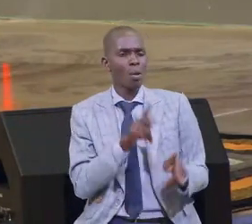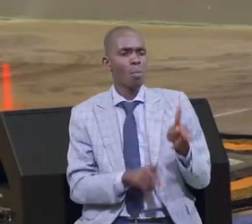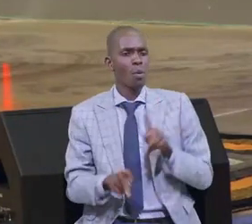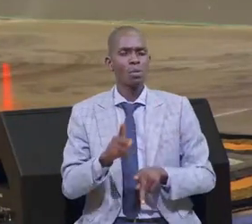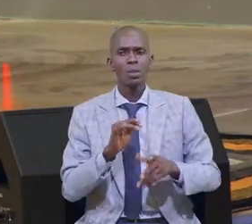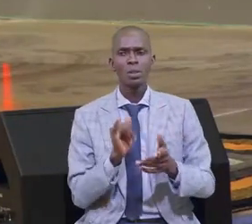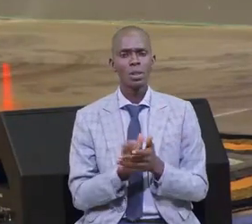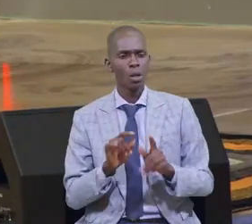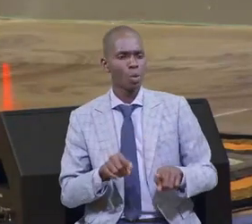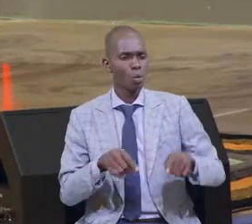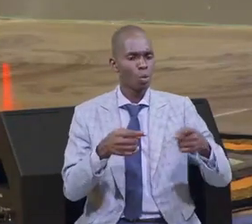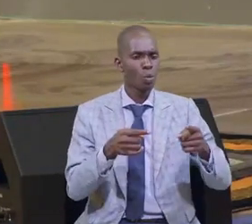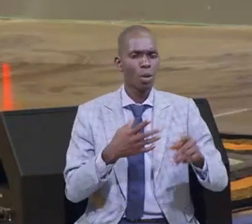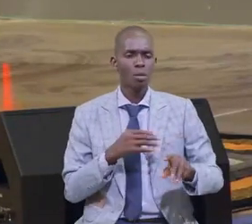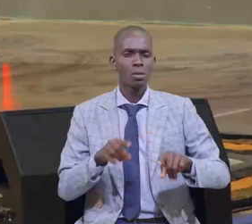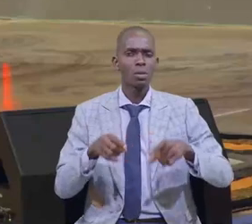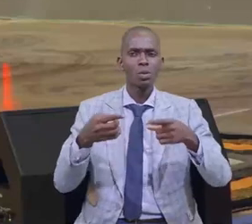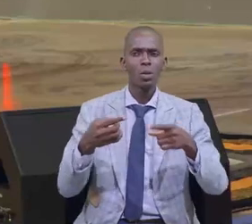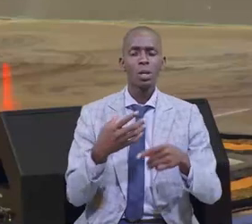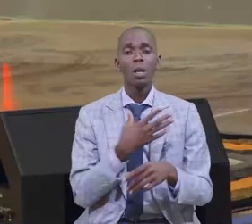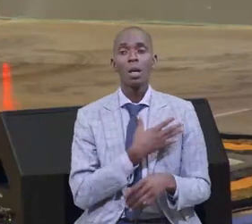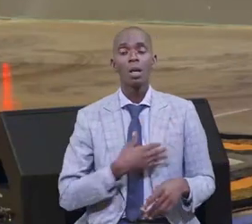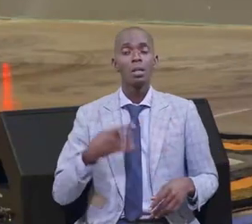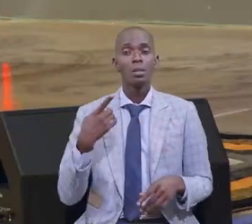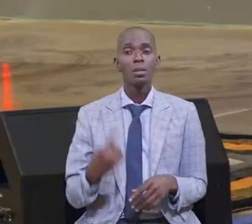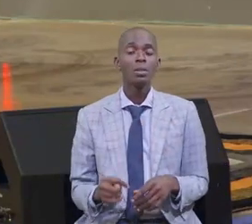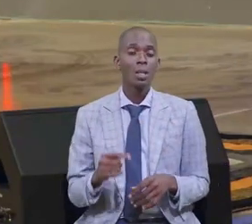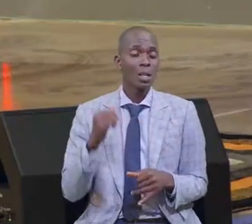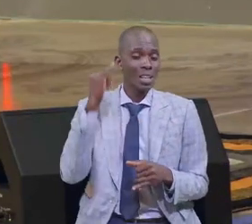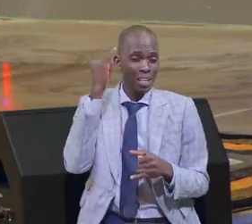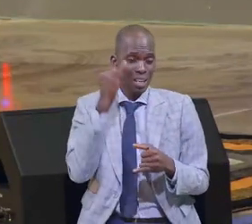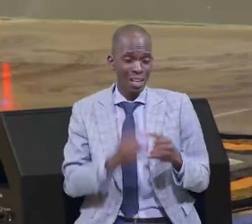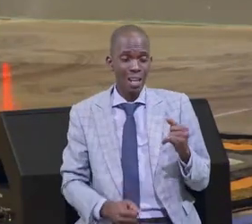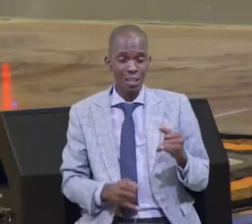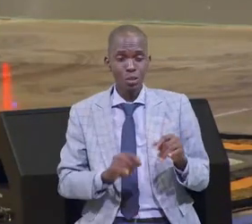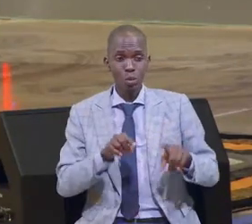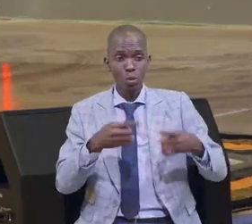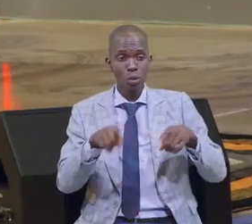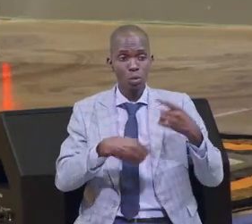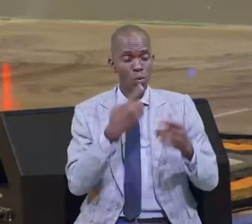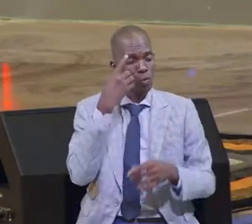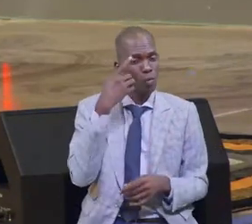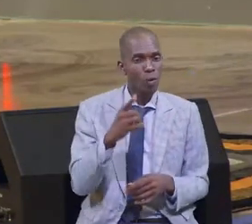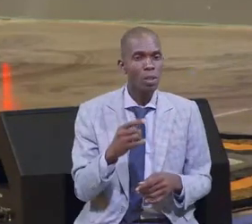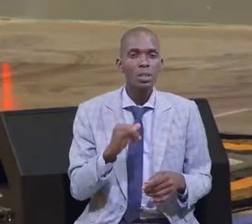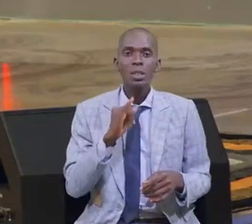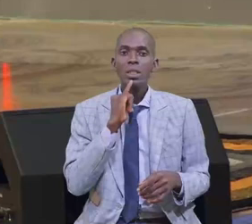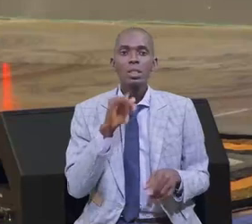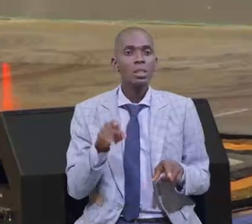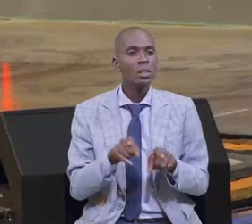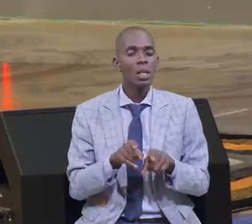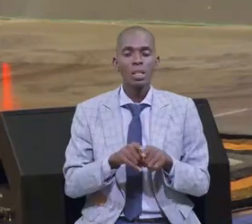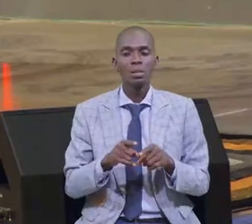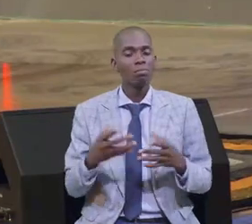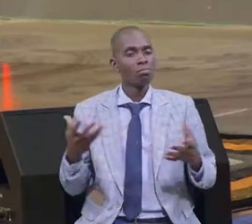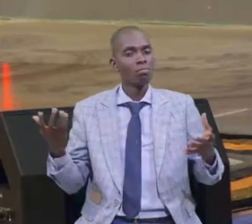pour eux, c'est de continuer comme ça, et la dernière fois, c'est qu'ils foncent